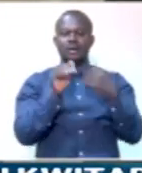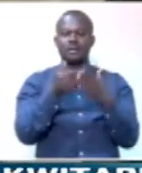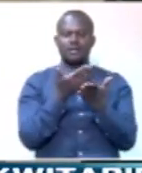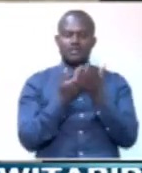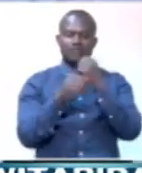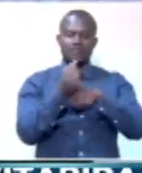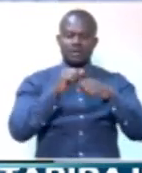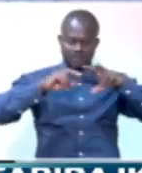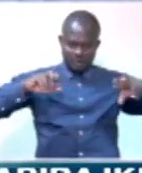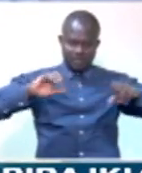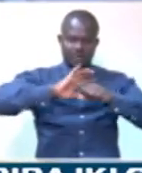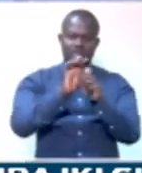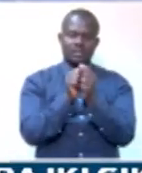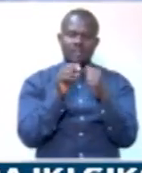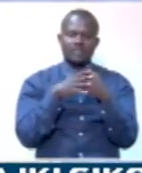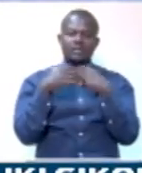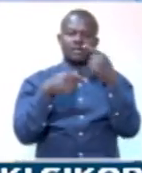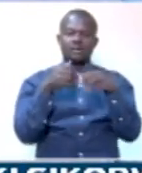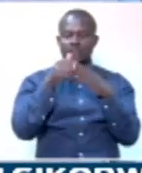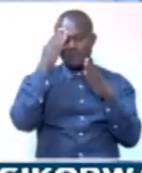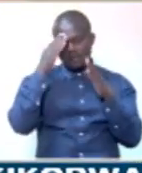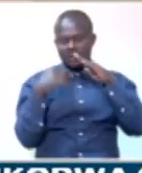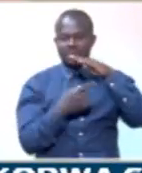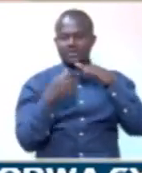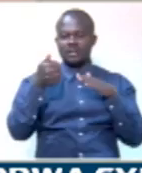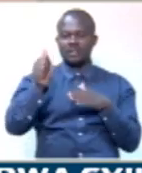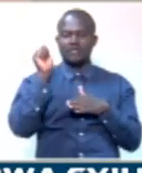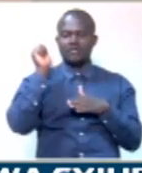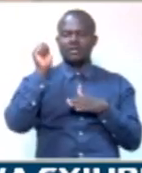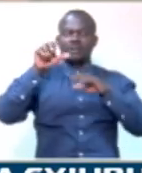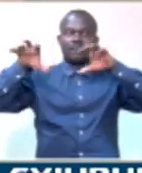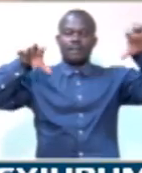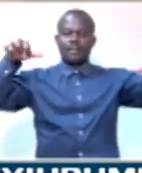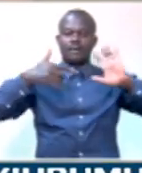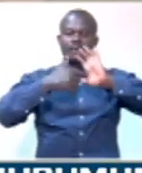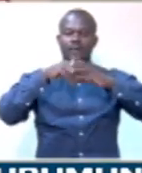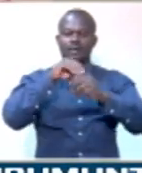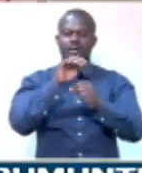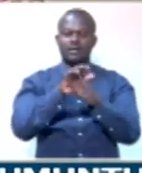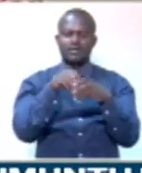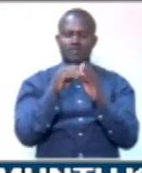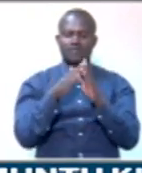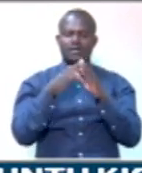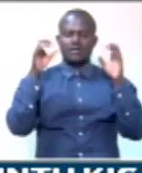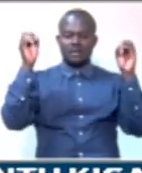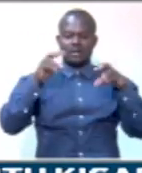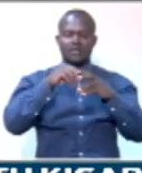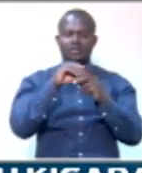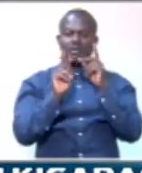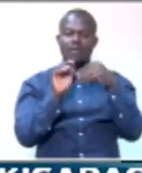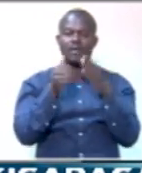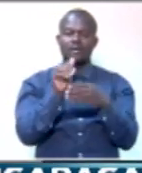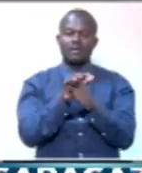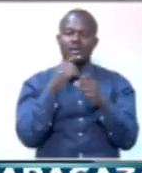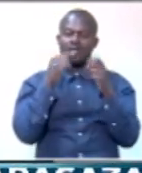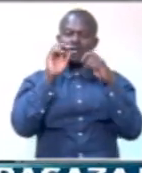gupima COVID-19 byakomeza bakamenya uko bahagaze. Mu bice bigaragaramo cyane ubwandu mu Mujyi wa Kigali, harimo abaturage bavuga ko